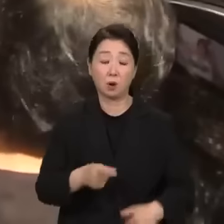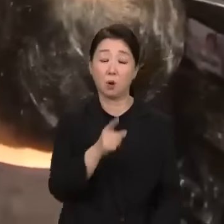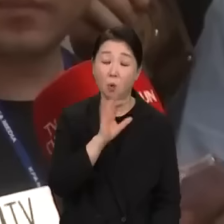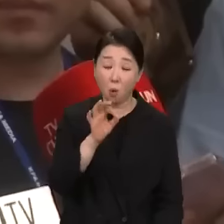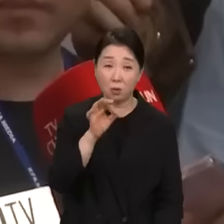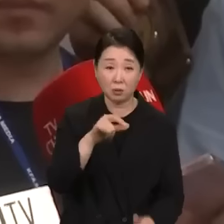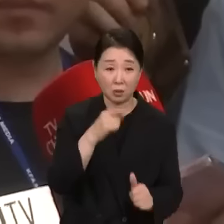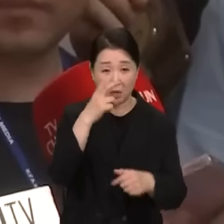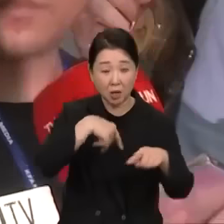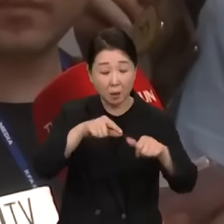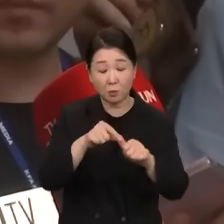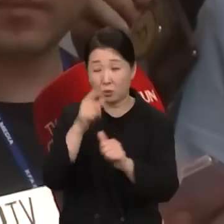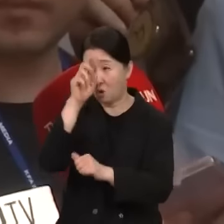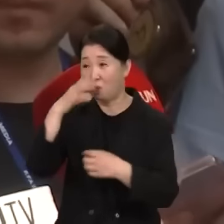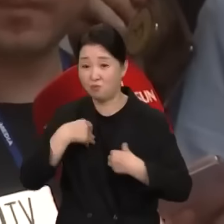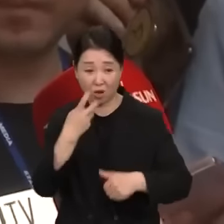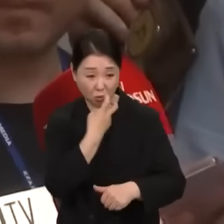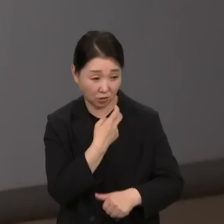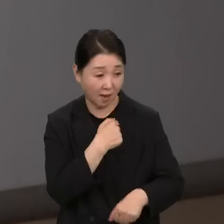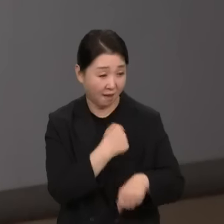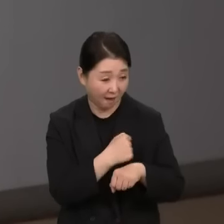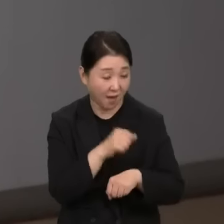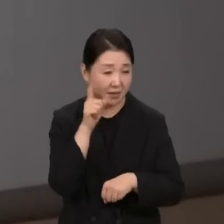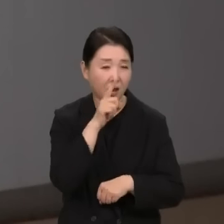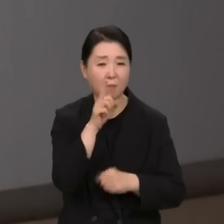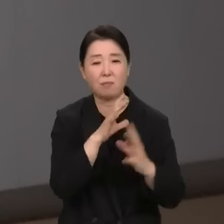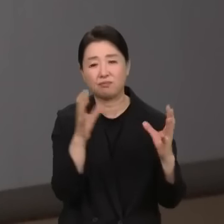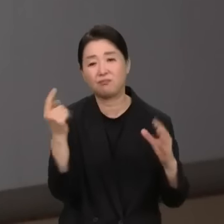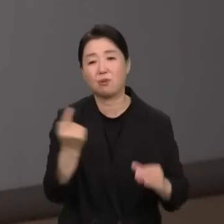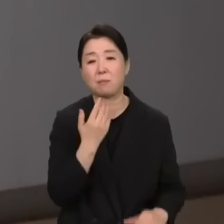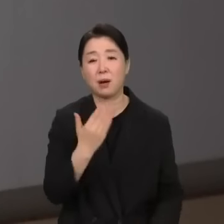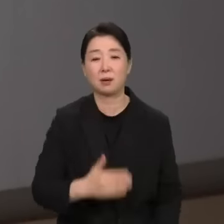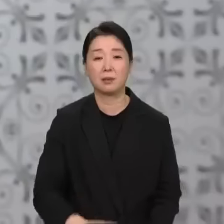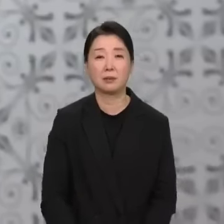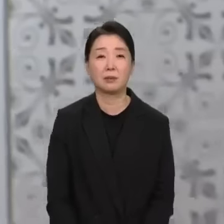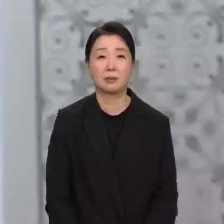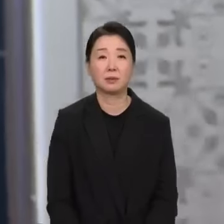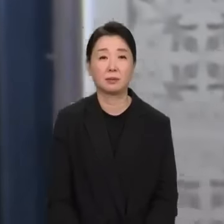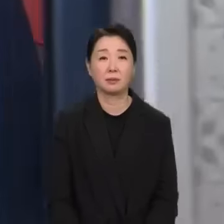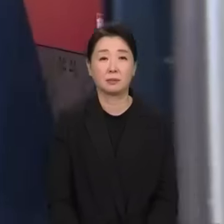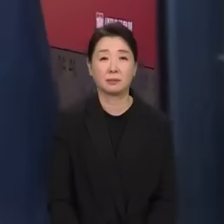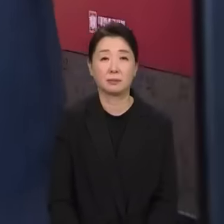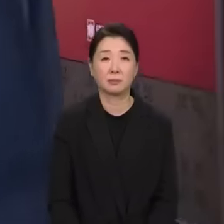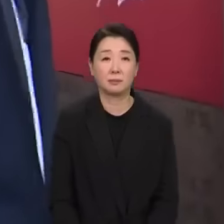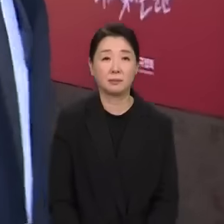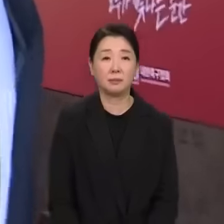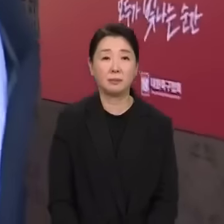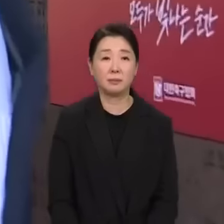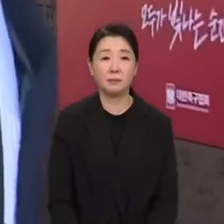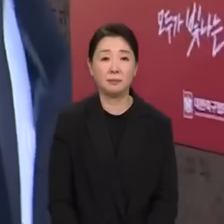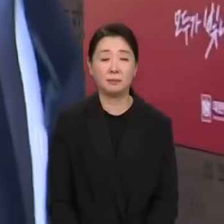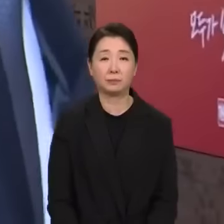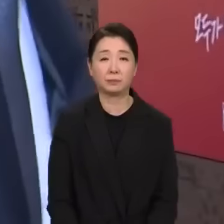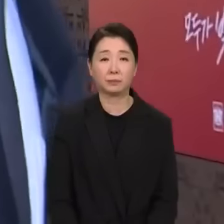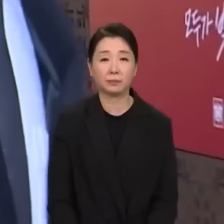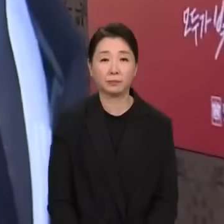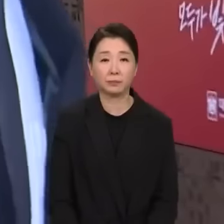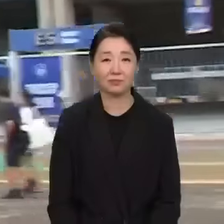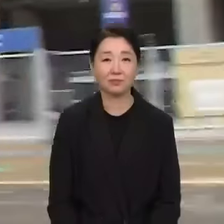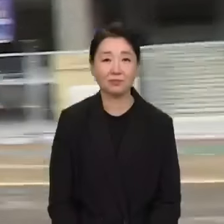선임권을 정부가 조사한다면 또 다른 논란을 불러낼 가능성도 있습니다. JTBC 홍지웅입니다.